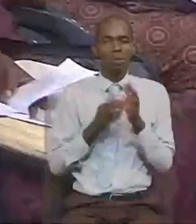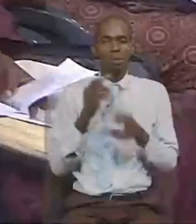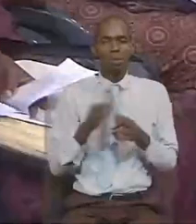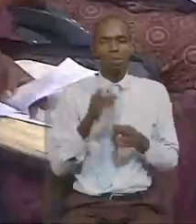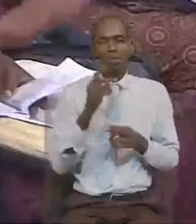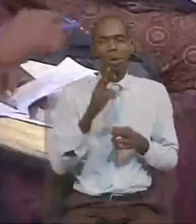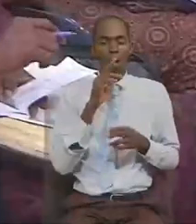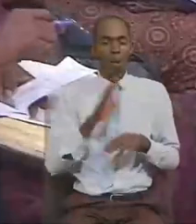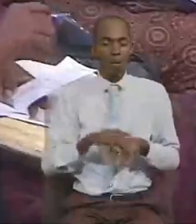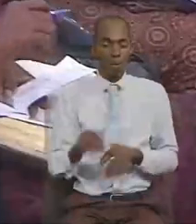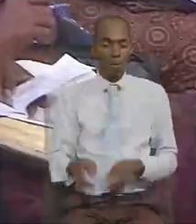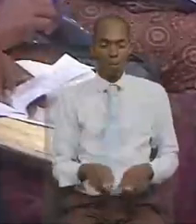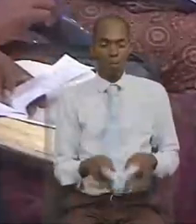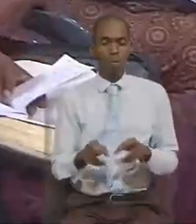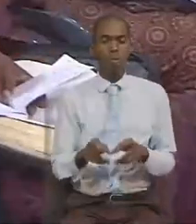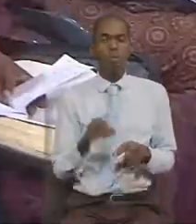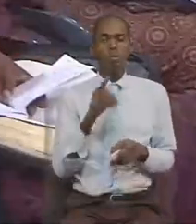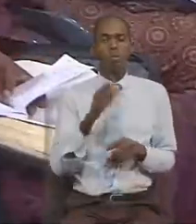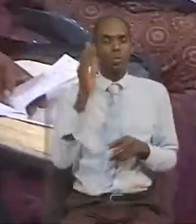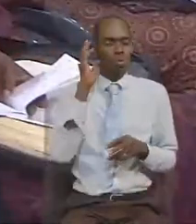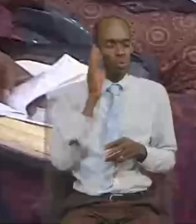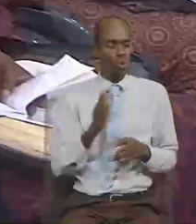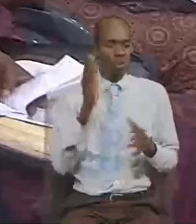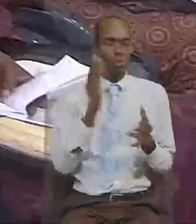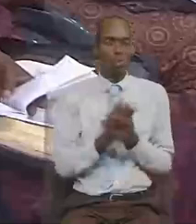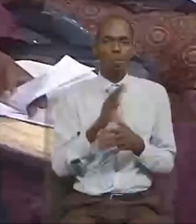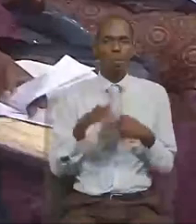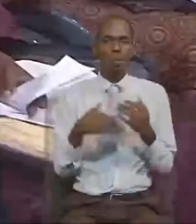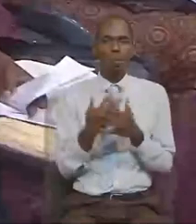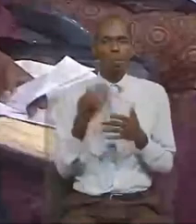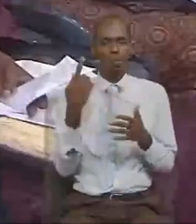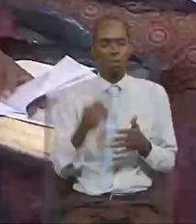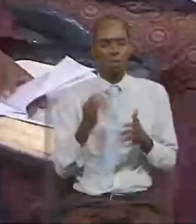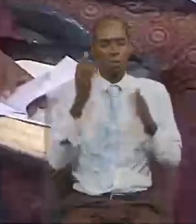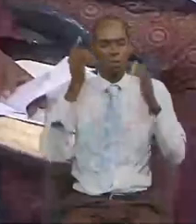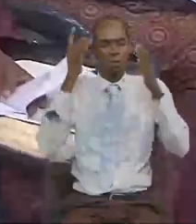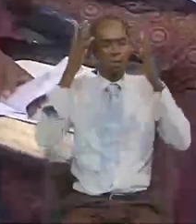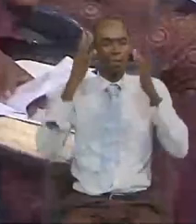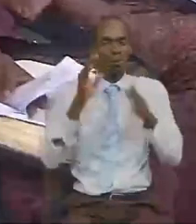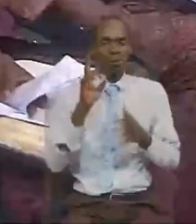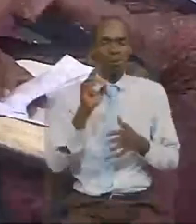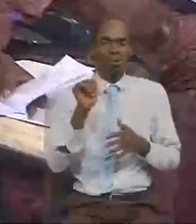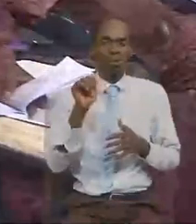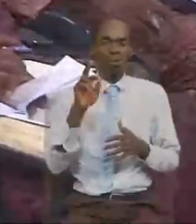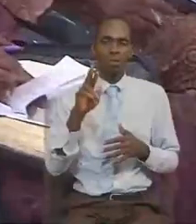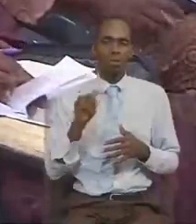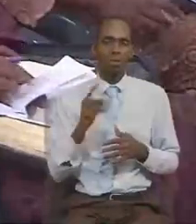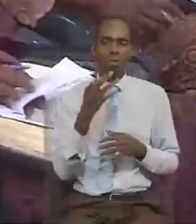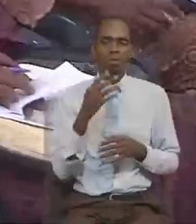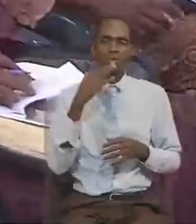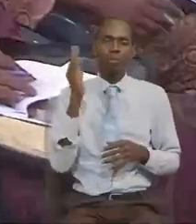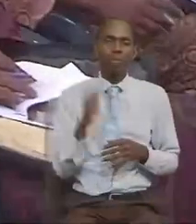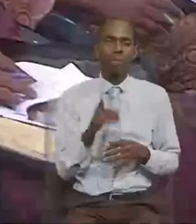rue, vous allez éteindre tous les traits enflammés du malin. Vous êtes dans le rêve,